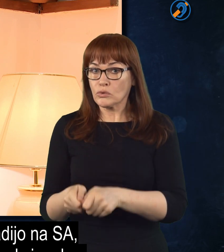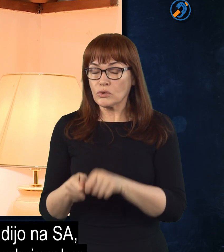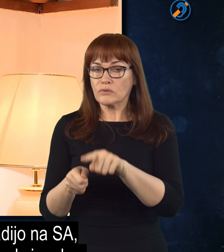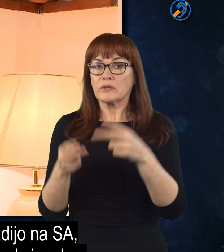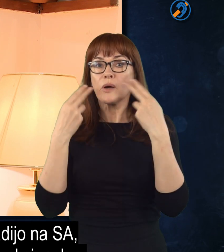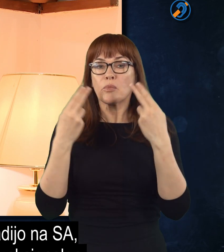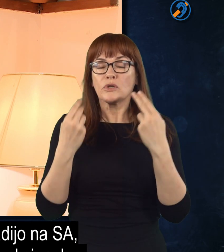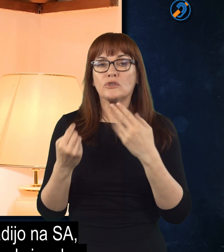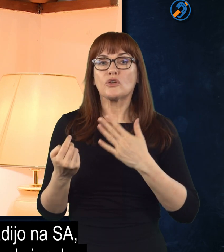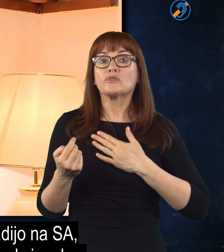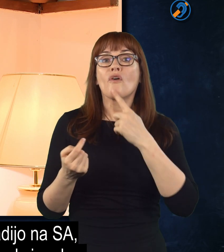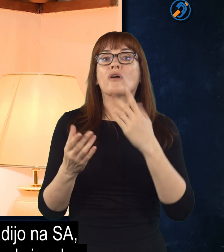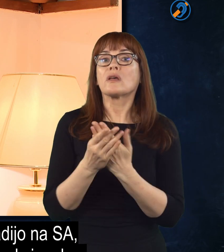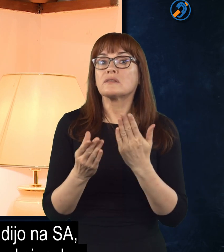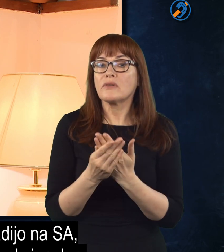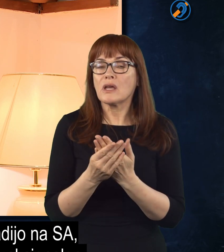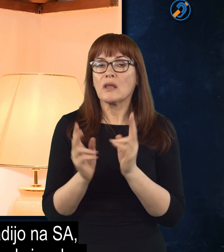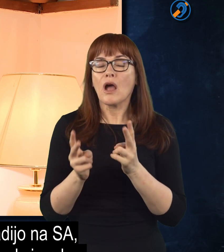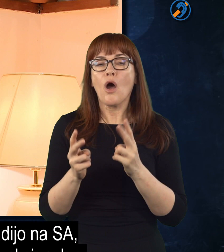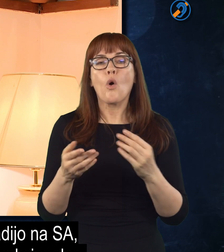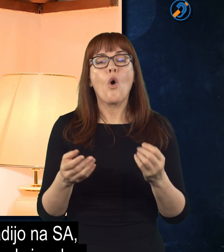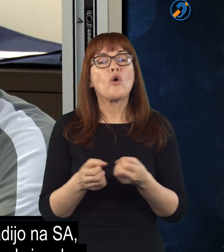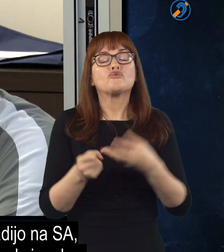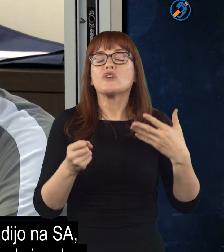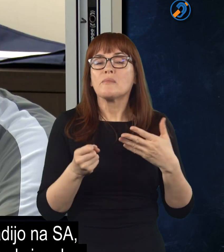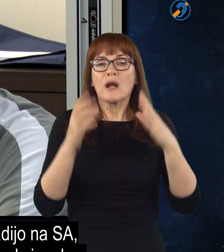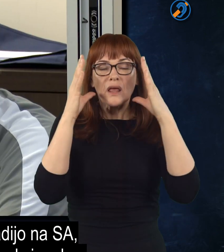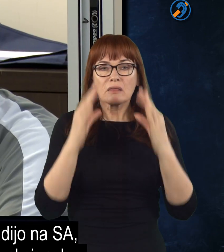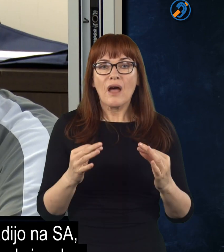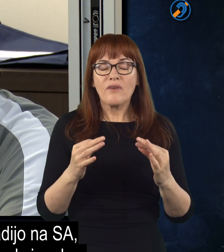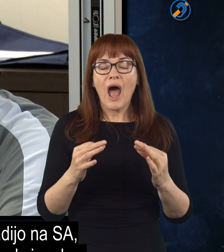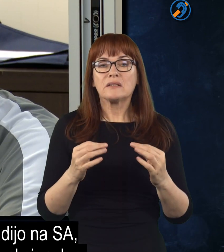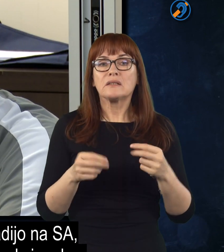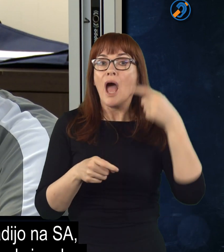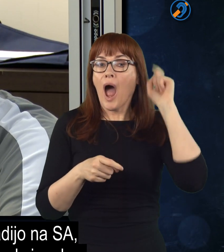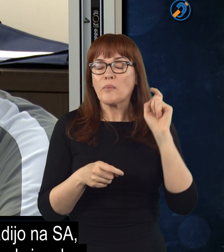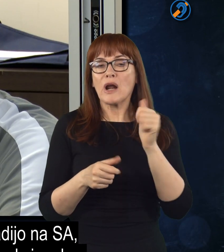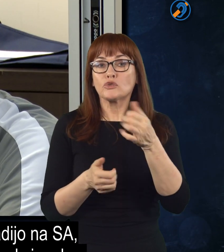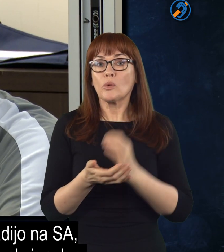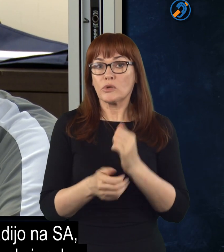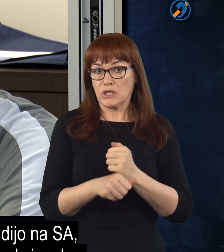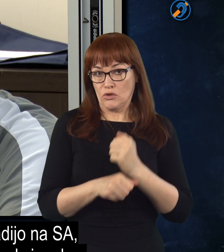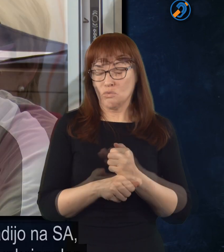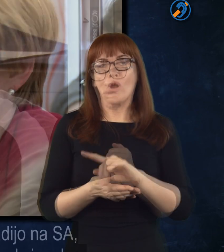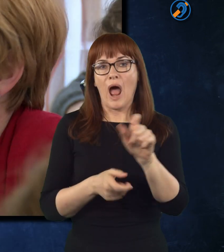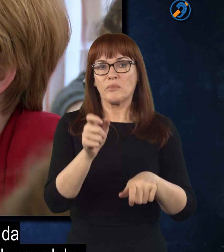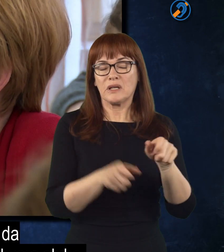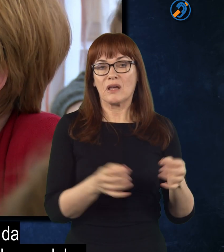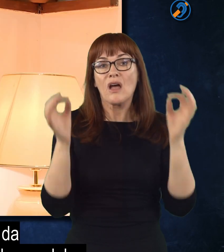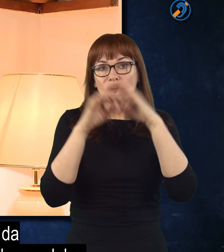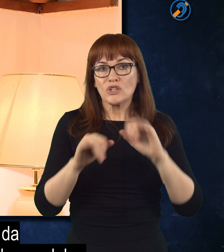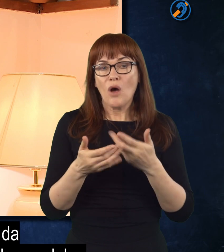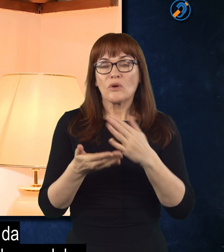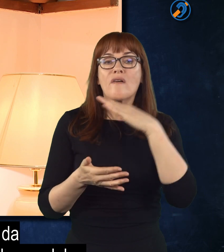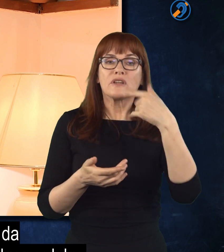tam poiščejo svoje nasvete, kako se čim prej navaditi, da bo aparat res 100% funkcionalen. Žal je